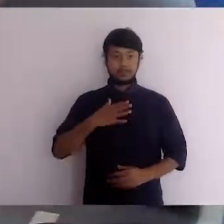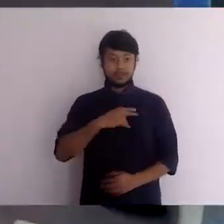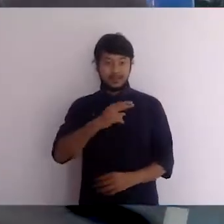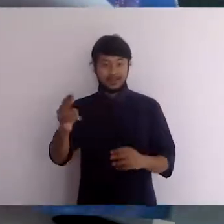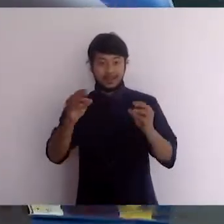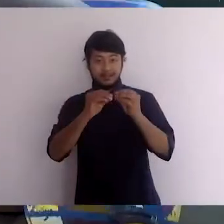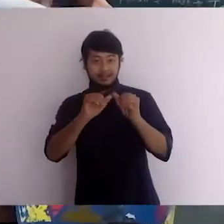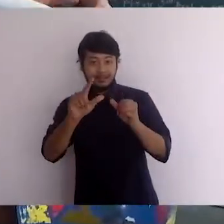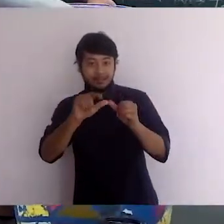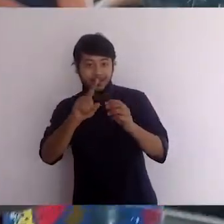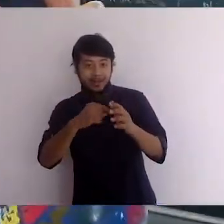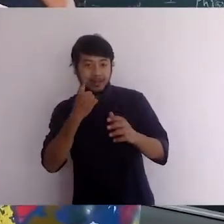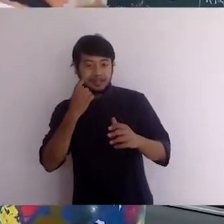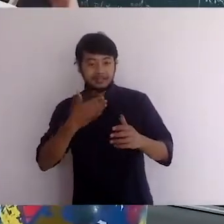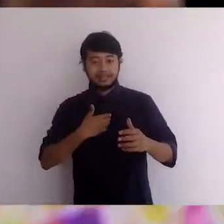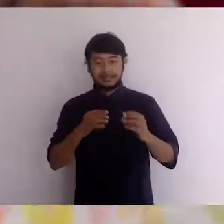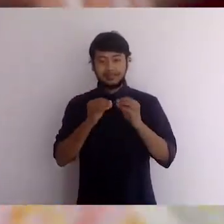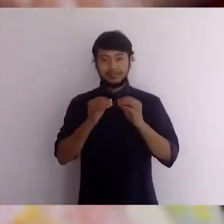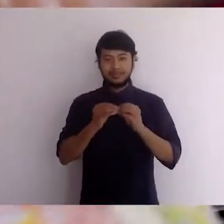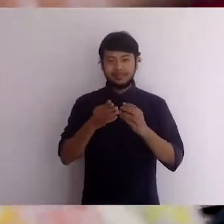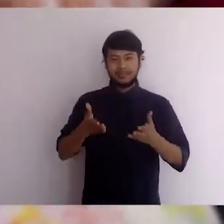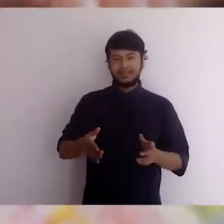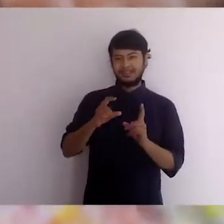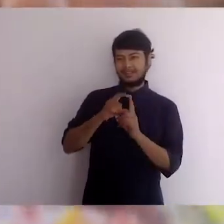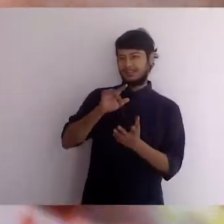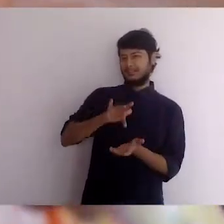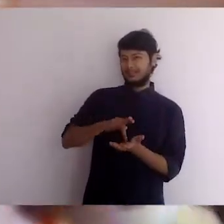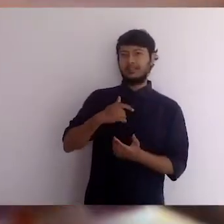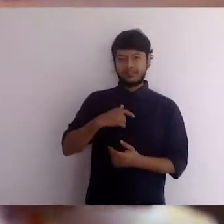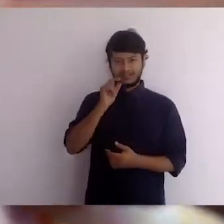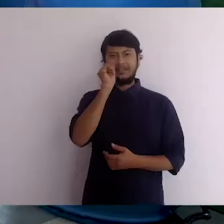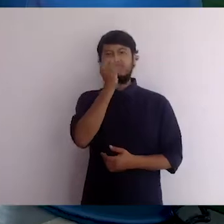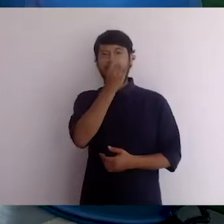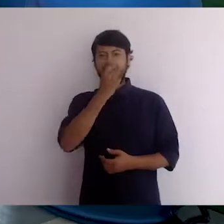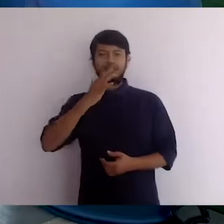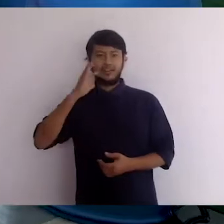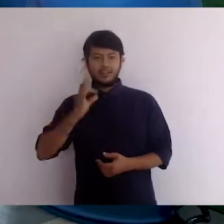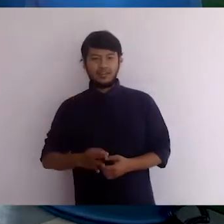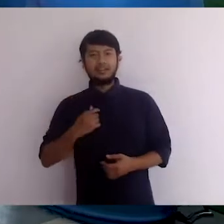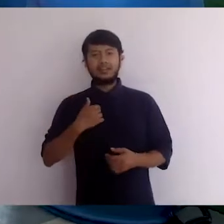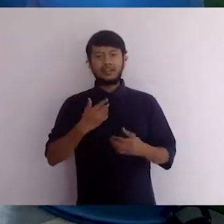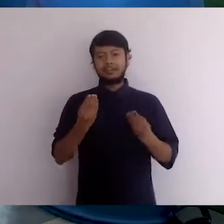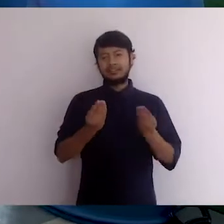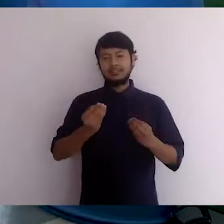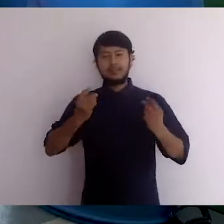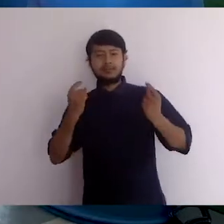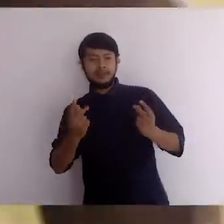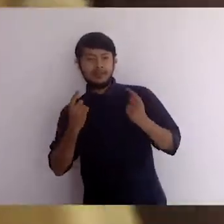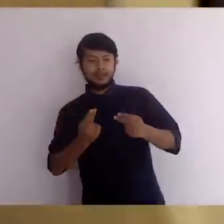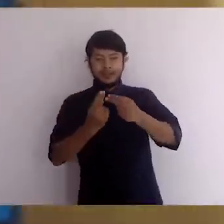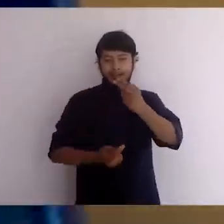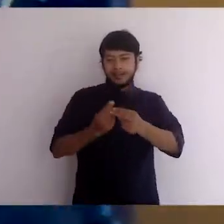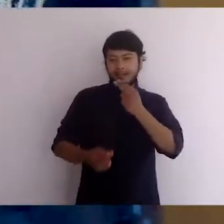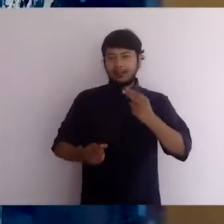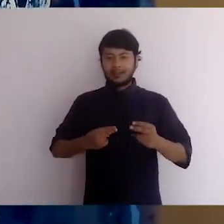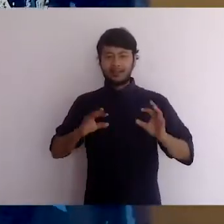My name is Balaji, I'm straight out from धारावी, SN का रहीवासी, मैं भी हूँ मद्रासी। अपना रैप है थोड़ा बहुत क्लासी, This